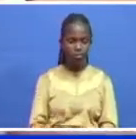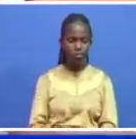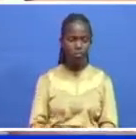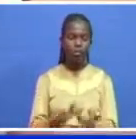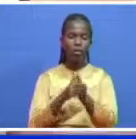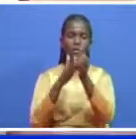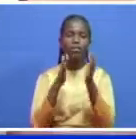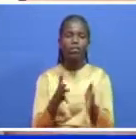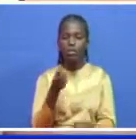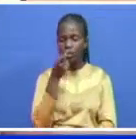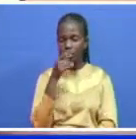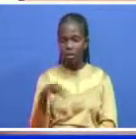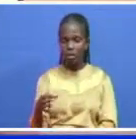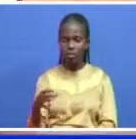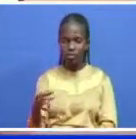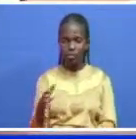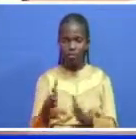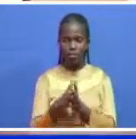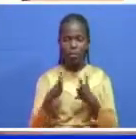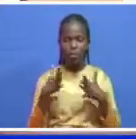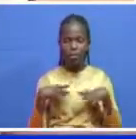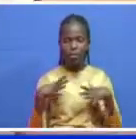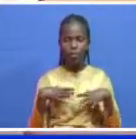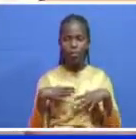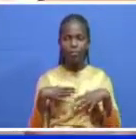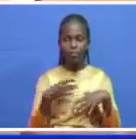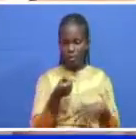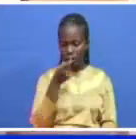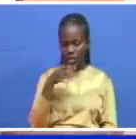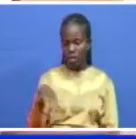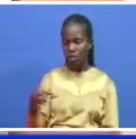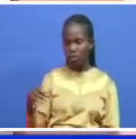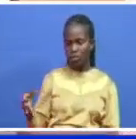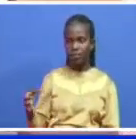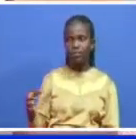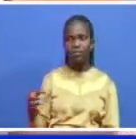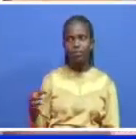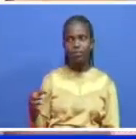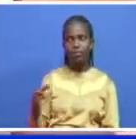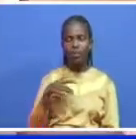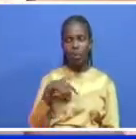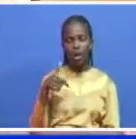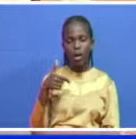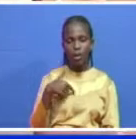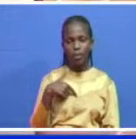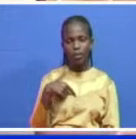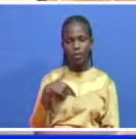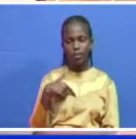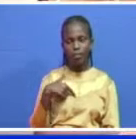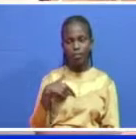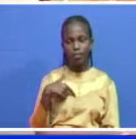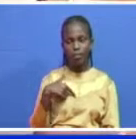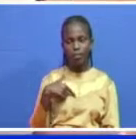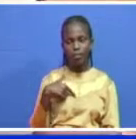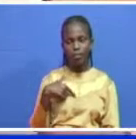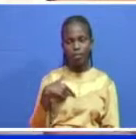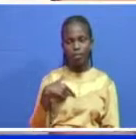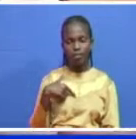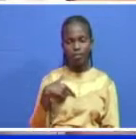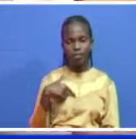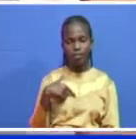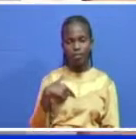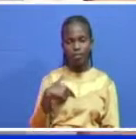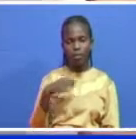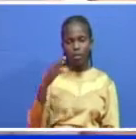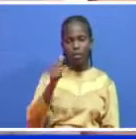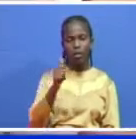yote makaunti ya Kitui na taekalimande makaunti ya Kitui hivi tuye na bata na ngamele kuikala kuno kitu nuno